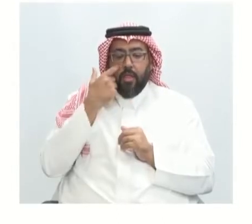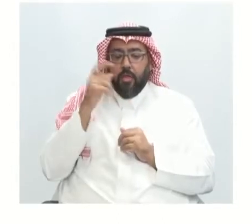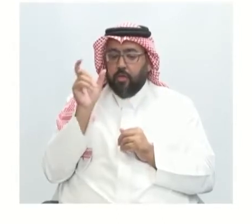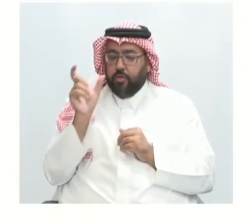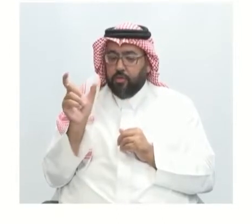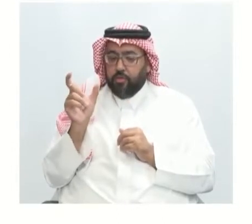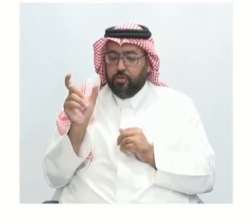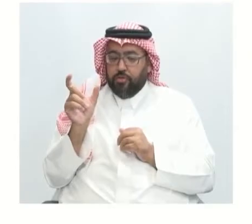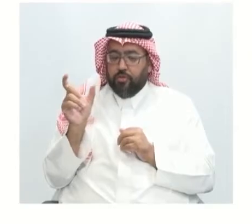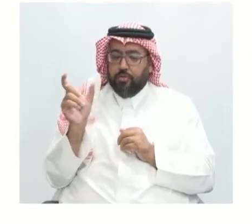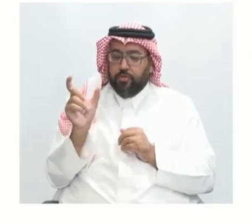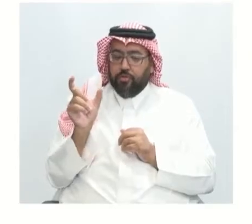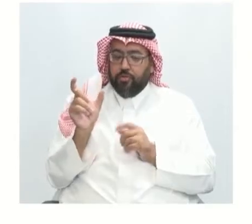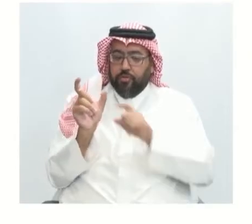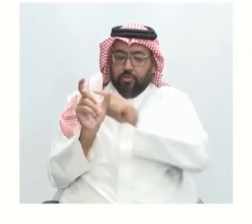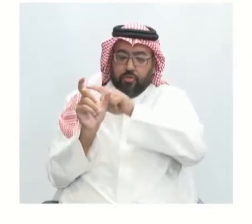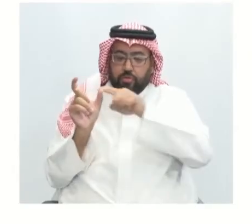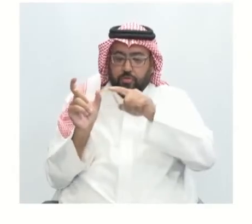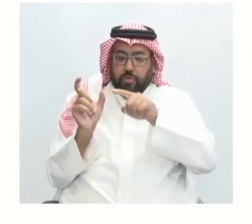هذه الجمله ماذا الاولى